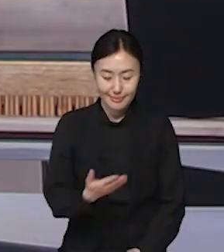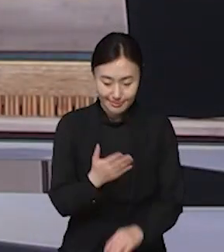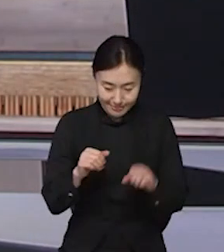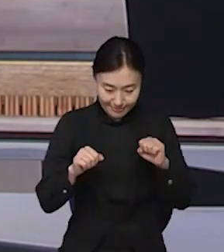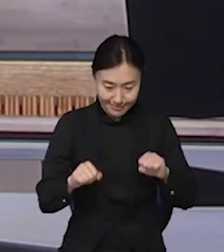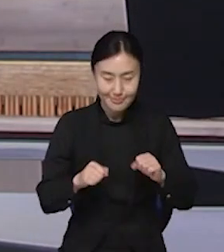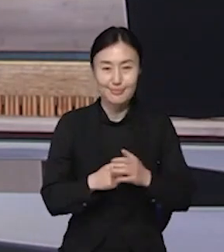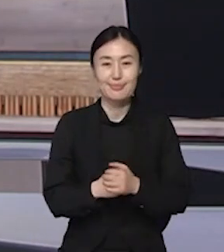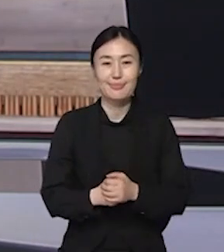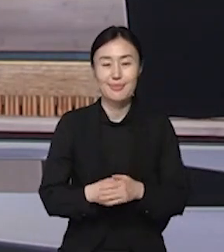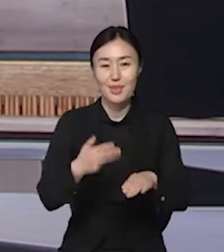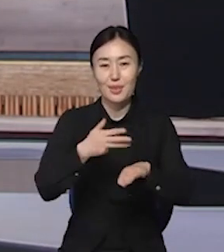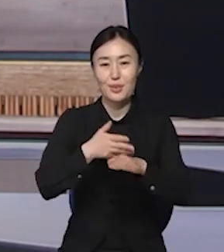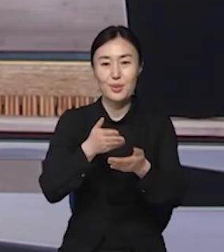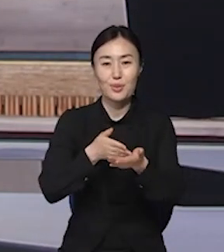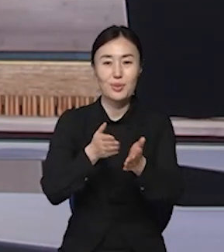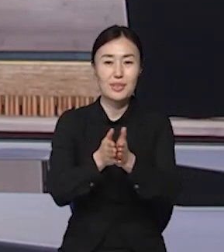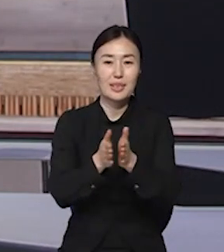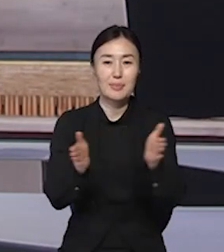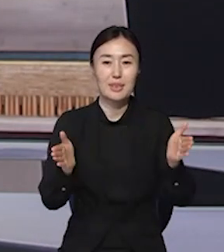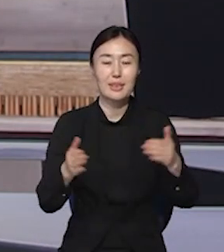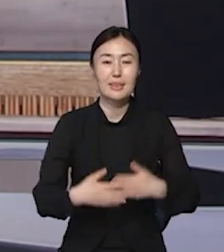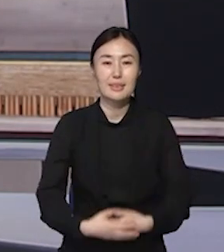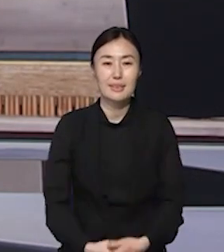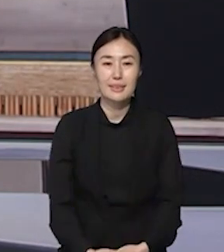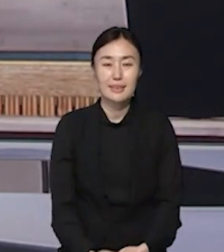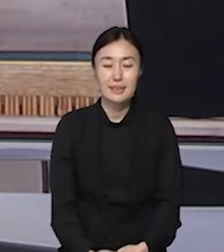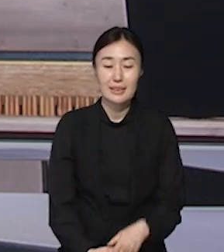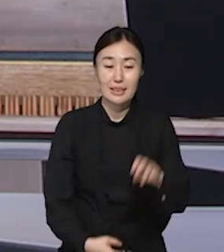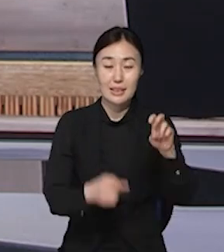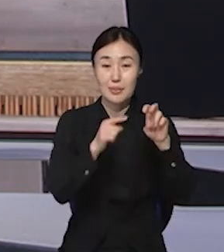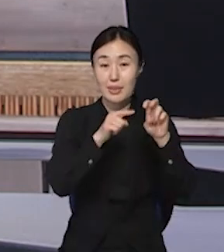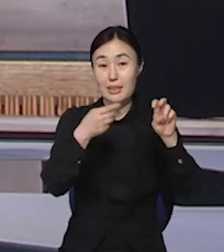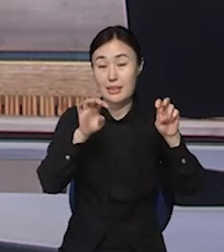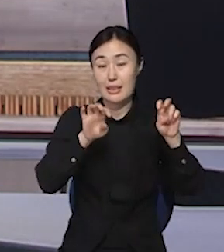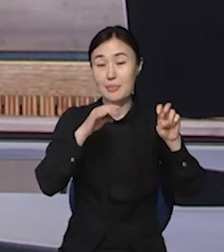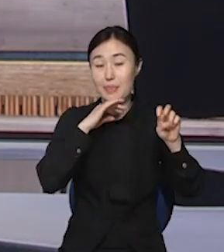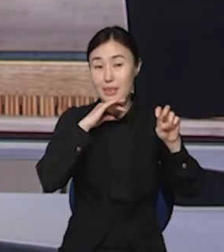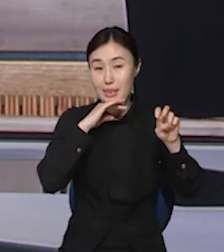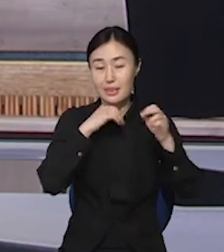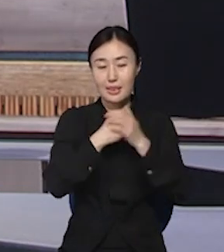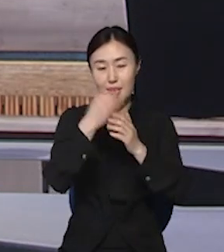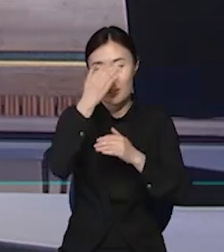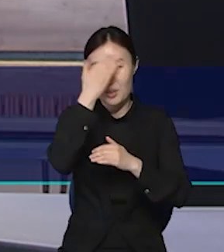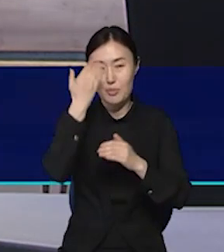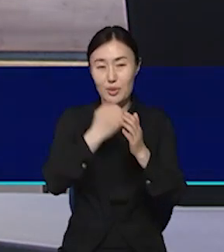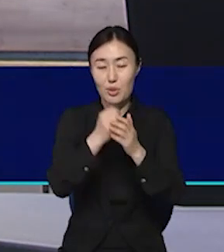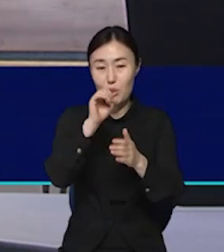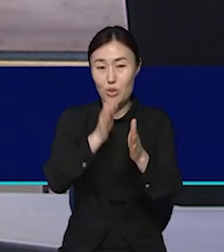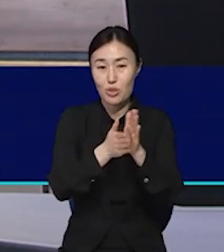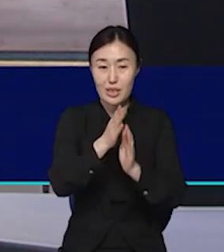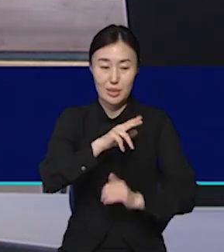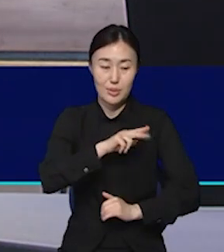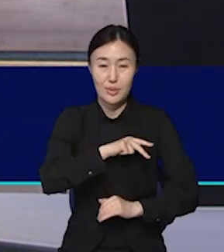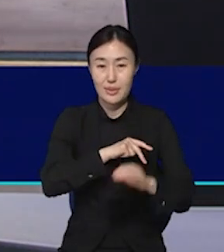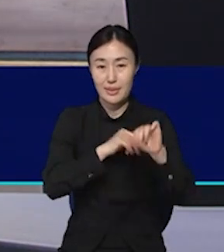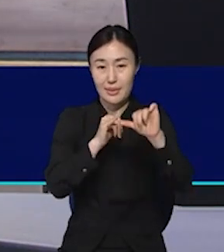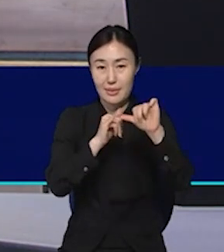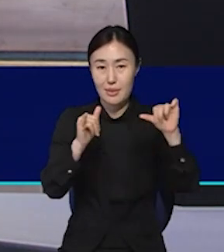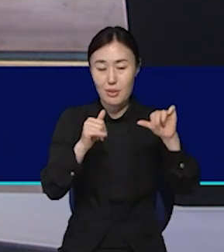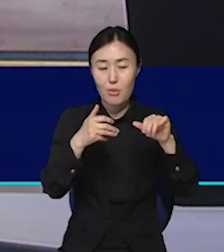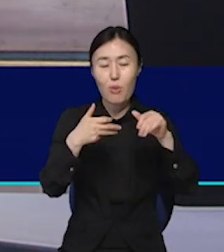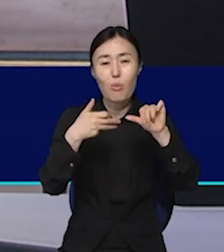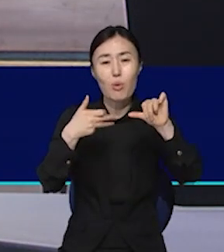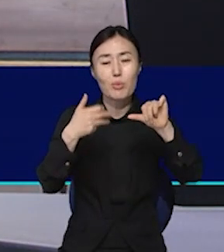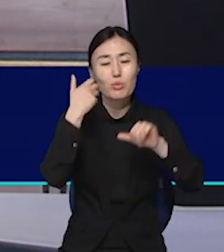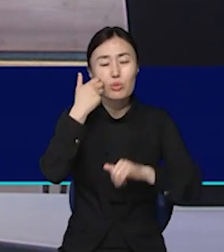여러분 안녕하십니까? KBC 8시 뉴스입니다. 20대에서 40대 젊은 청년 광주광역시 의원 5명이 5.18은